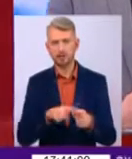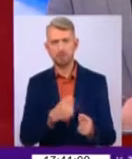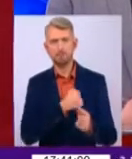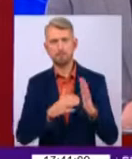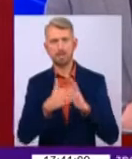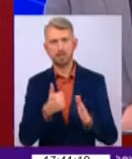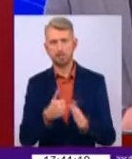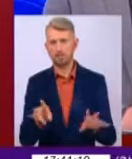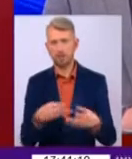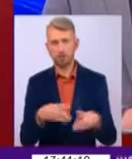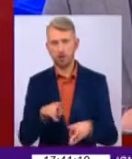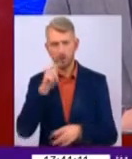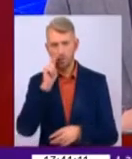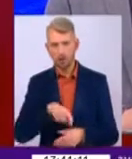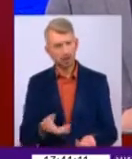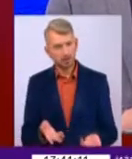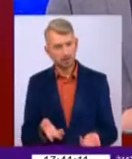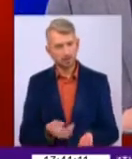не є потрібним для України?